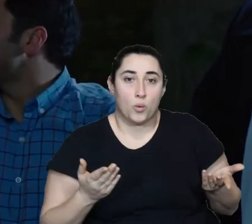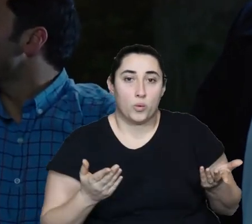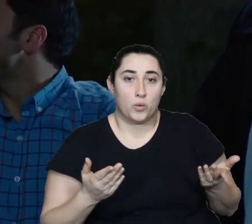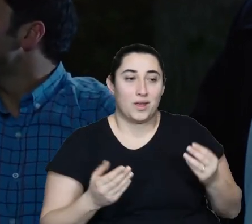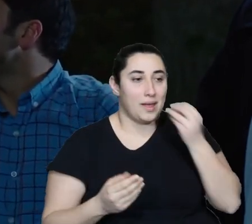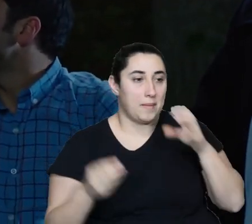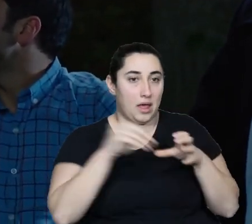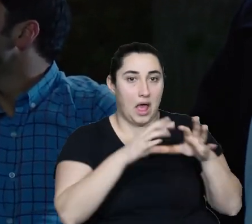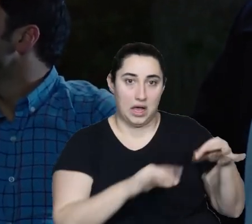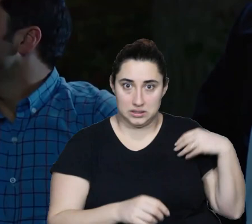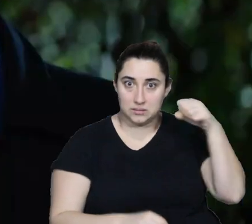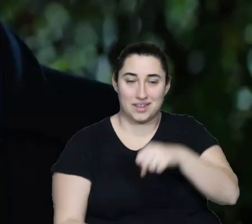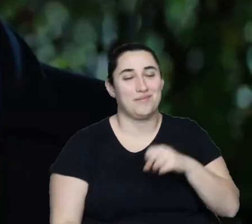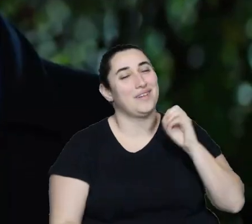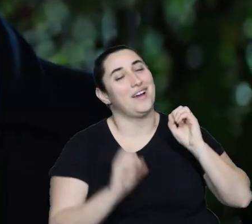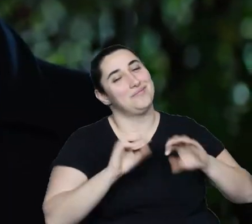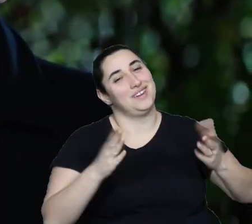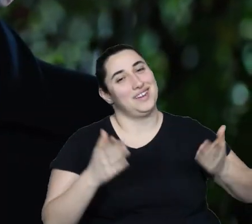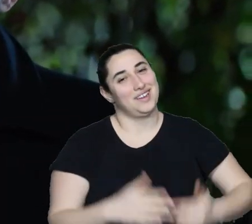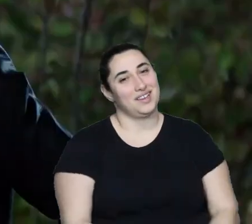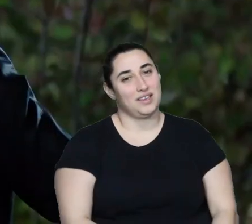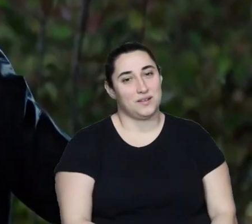Sefer tasıyla mı gelseydik? Bırak ya.